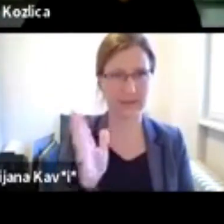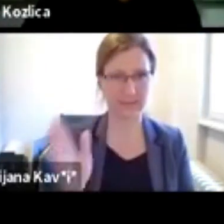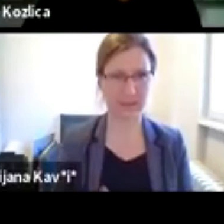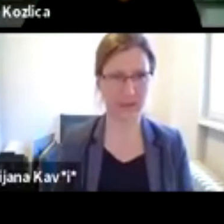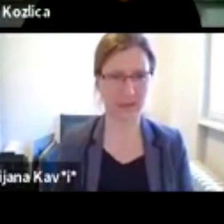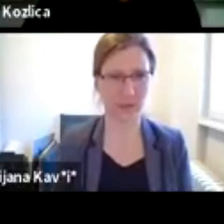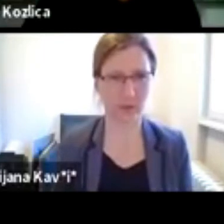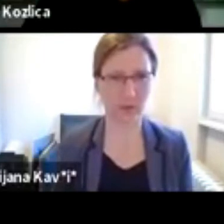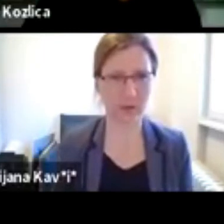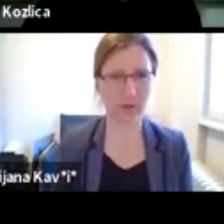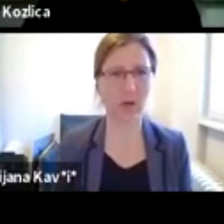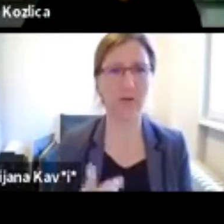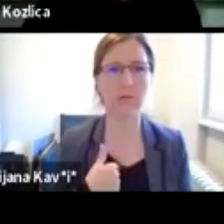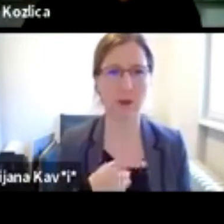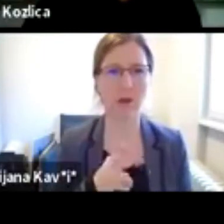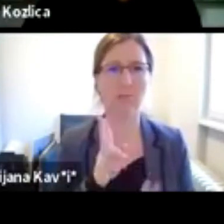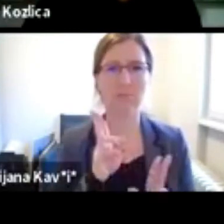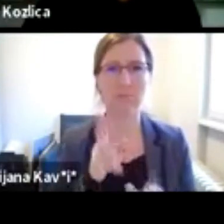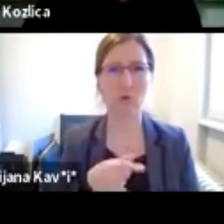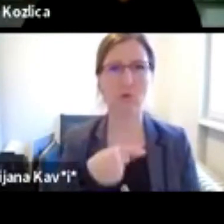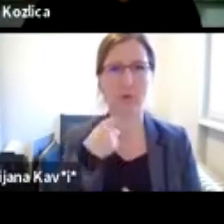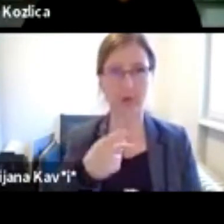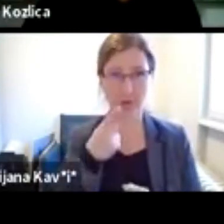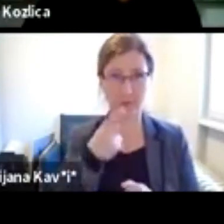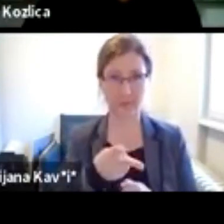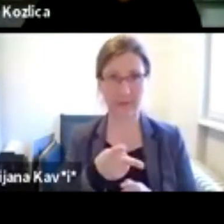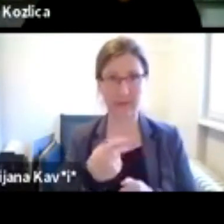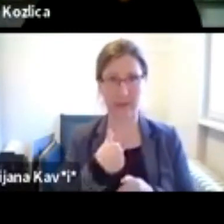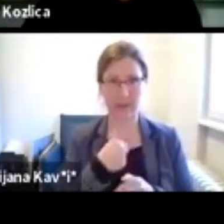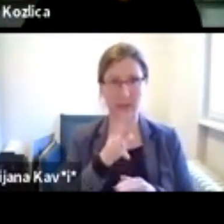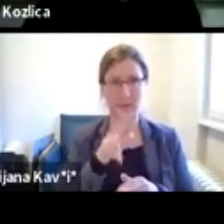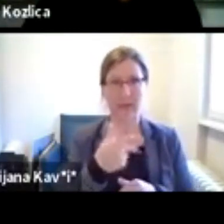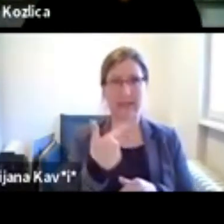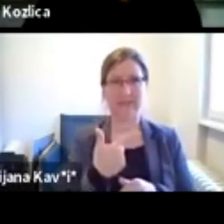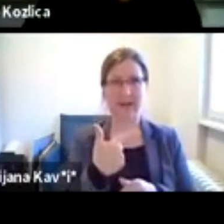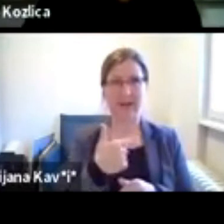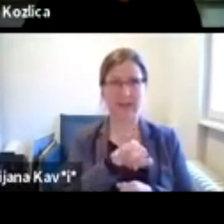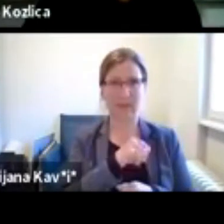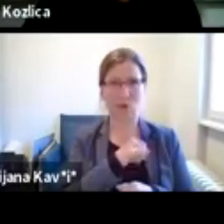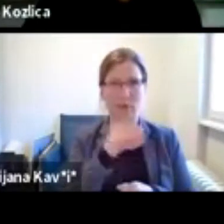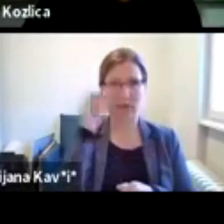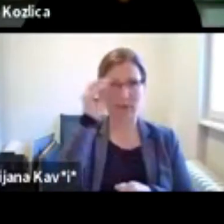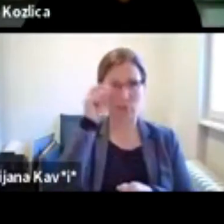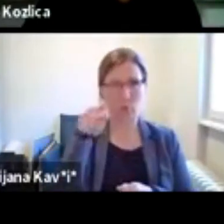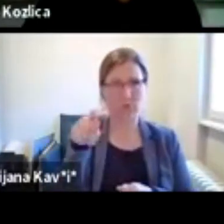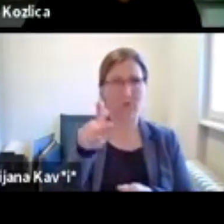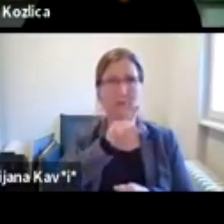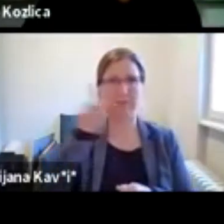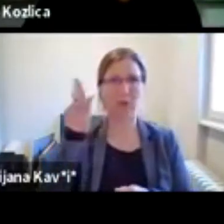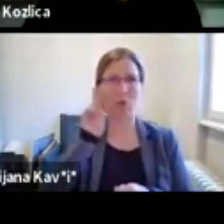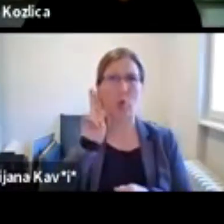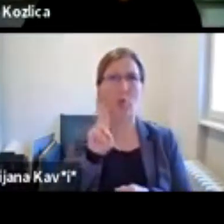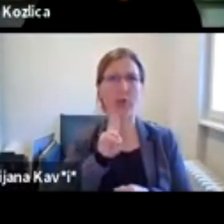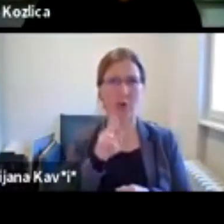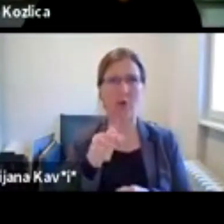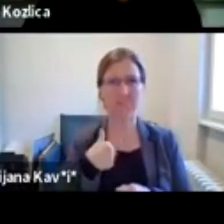Mogu reći da valjda sad sa ovih 20 godina radnog iskustva u Urihu, da znam već dosta osobama